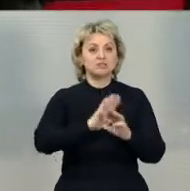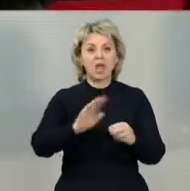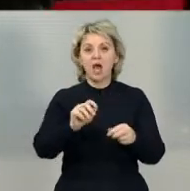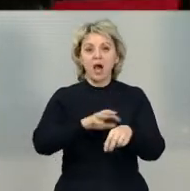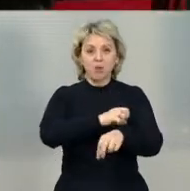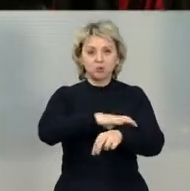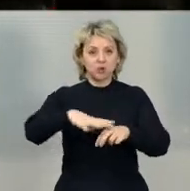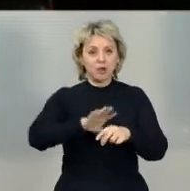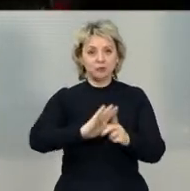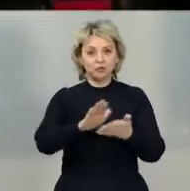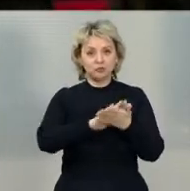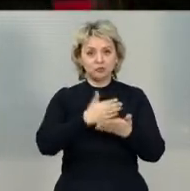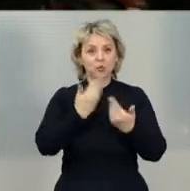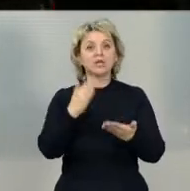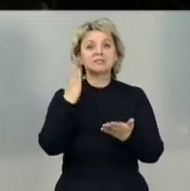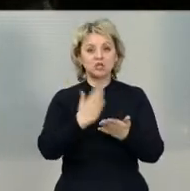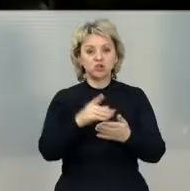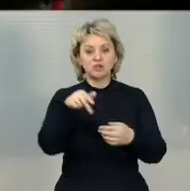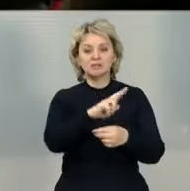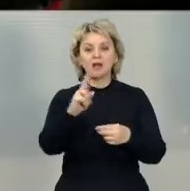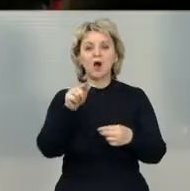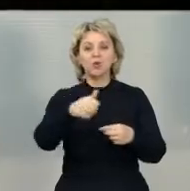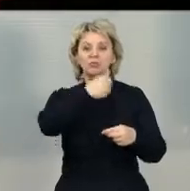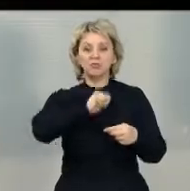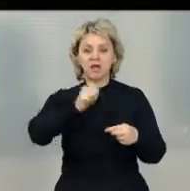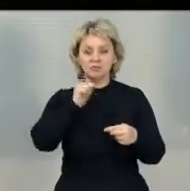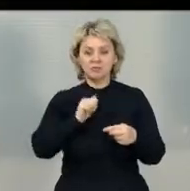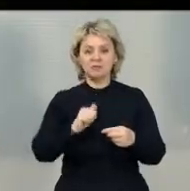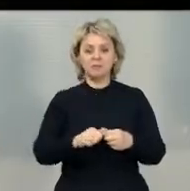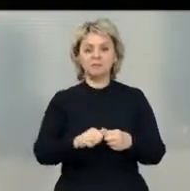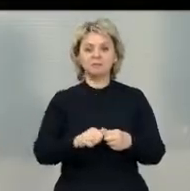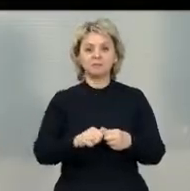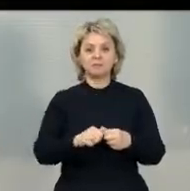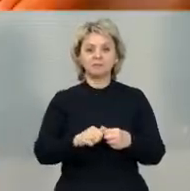обжигают. Значит, есть какое-то таинство.